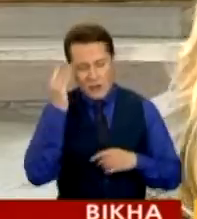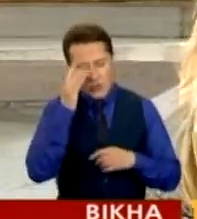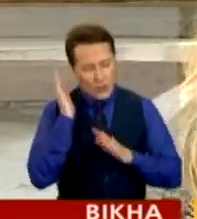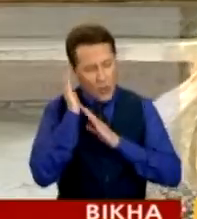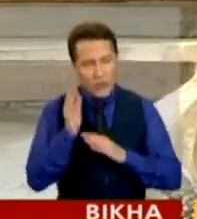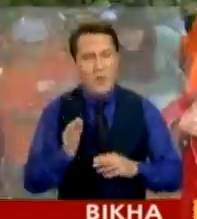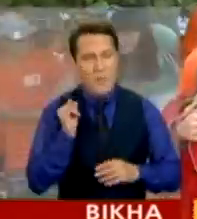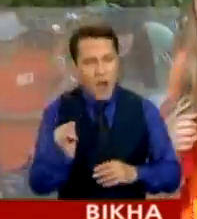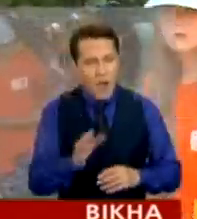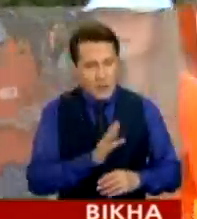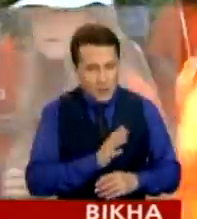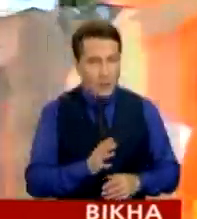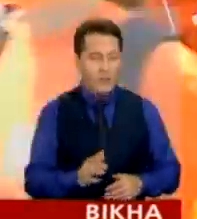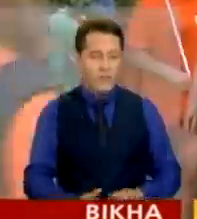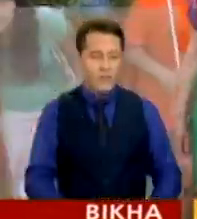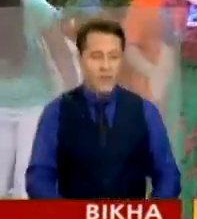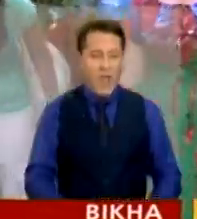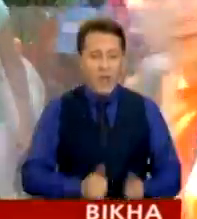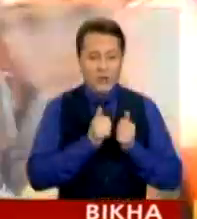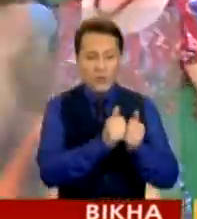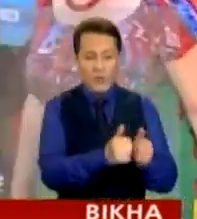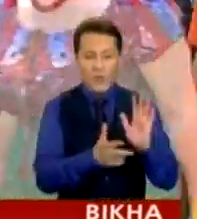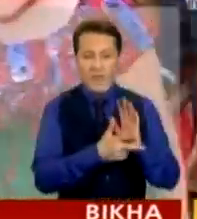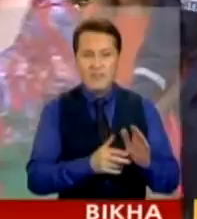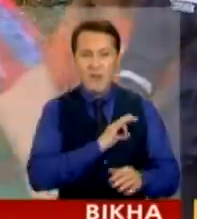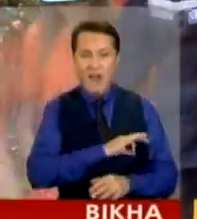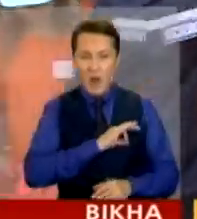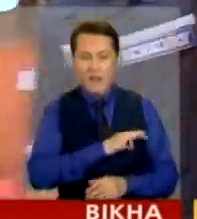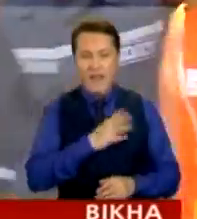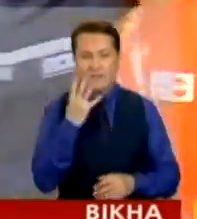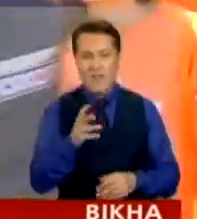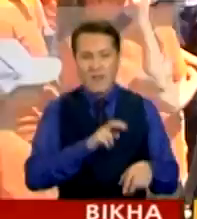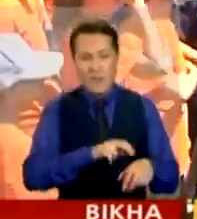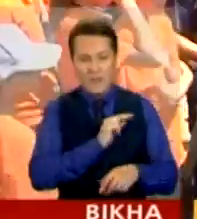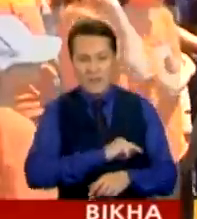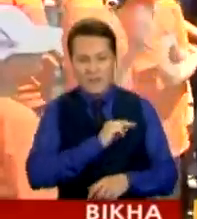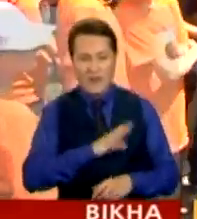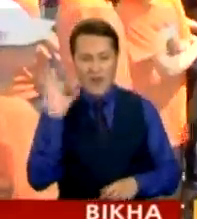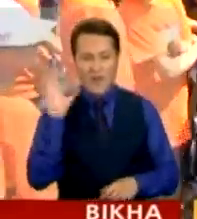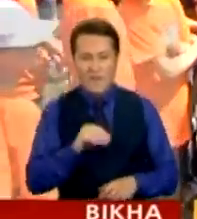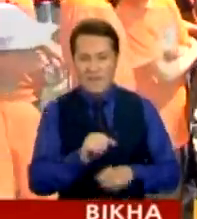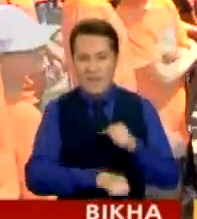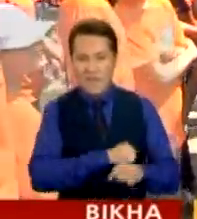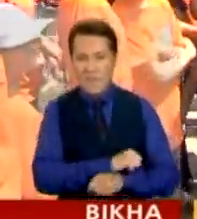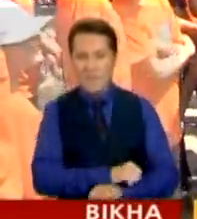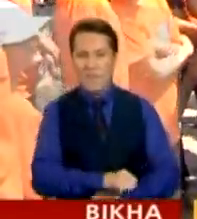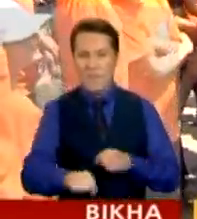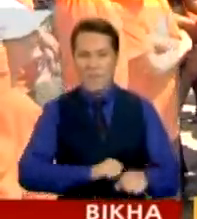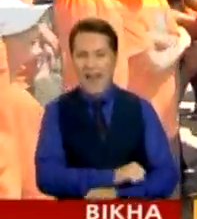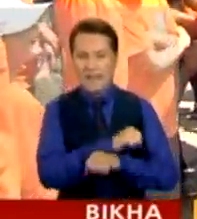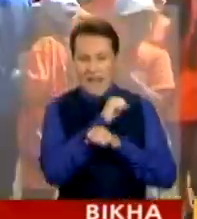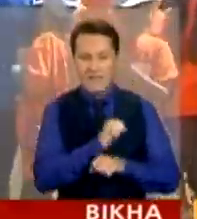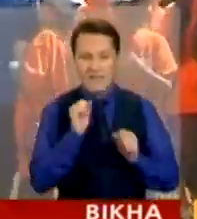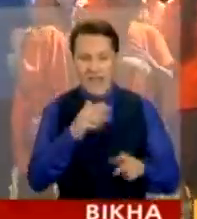заснився, таке було. Супроводжують малих 8 вихователів і 4 медпрацівників. Усі вони майданівці, як і батьки цих дітей,